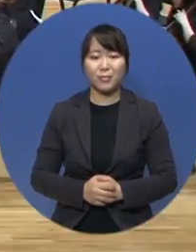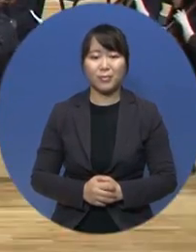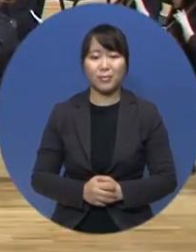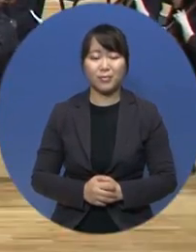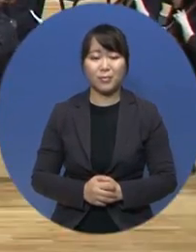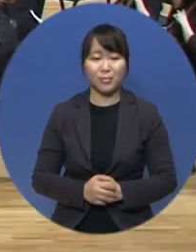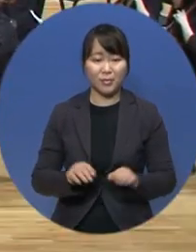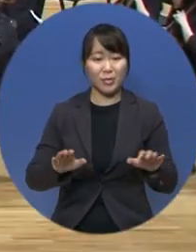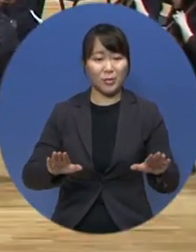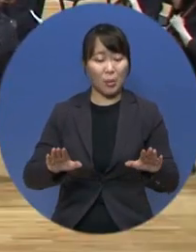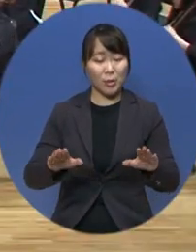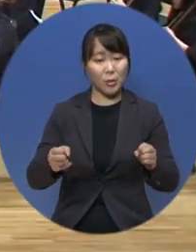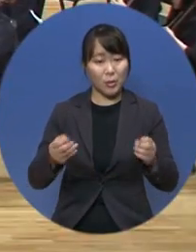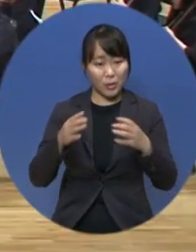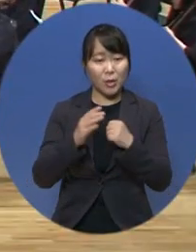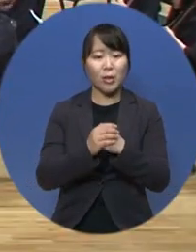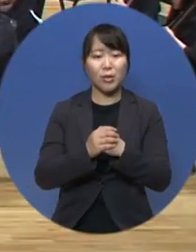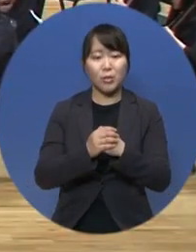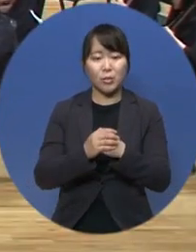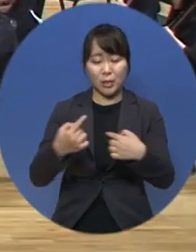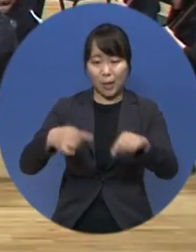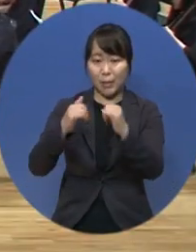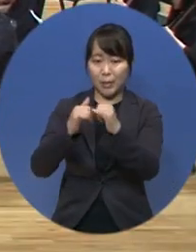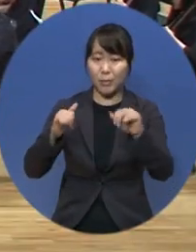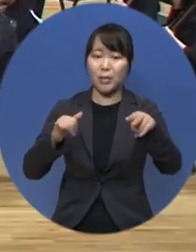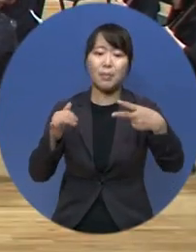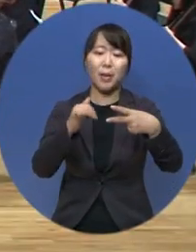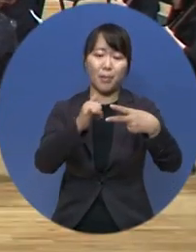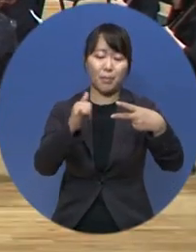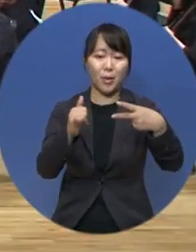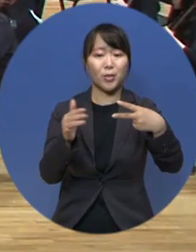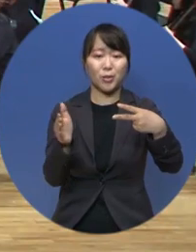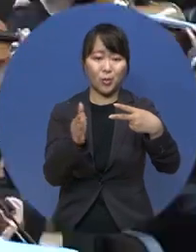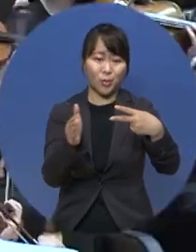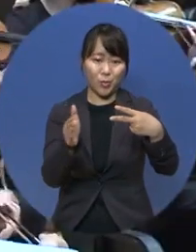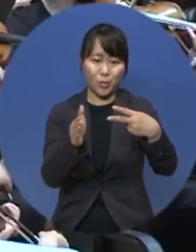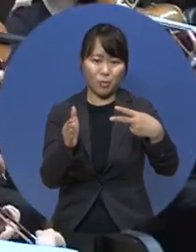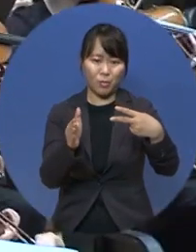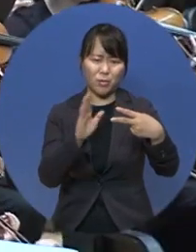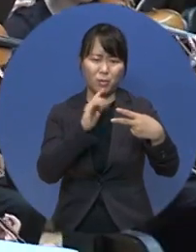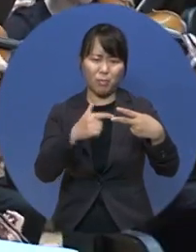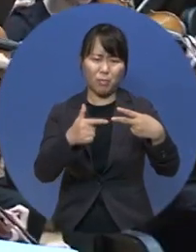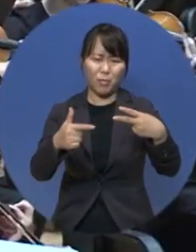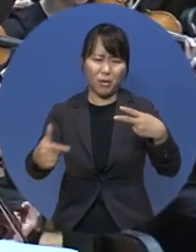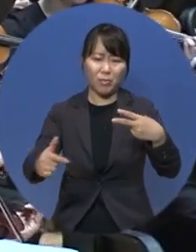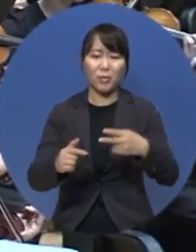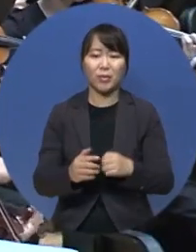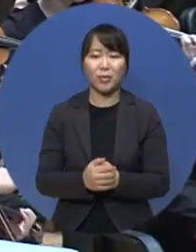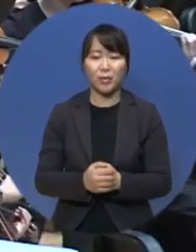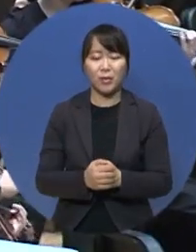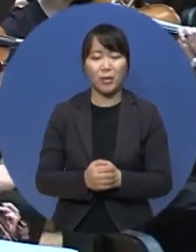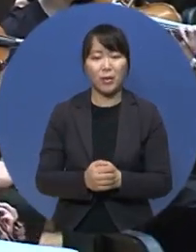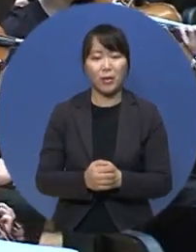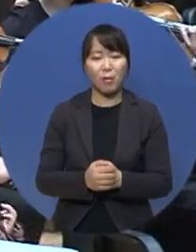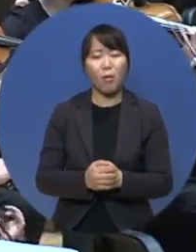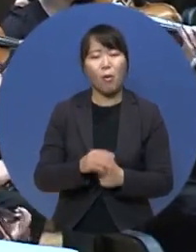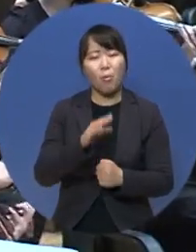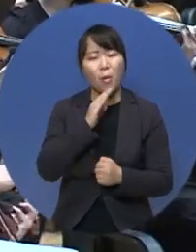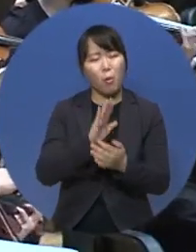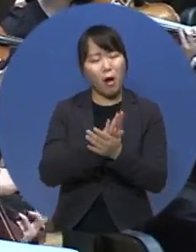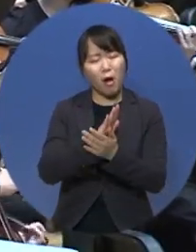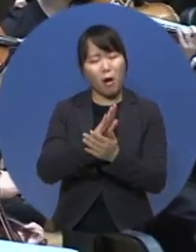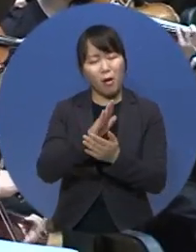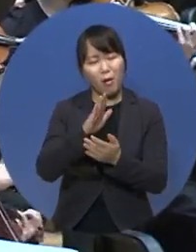이번 갈라 콘서트 는 출연 집만 200여명에 달하는 대형 무대 로써 파이어 오고 풍성한